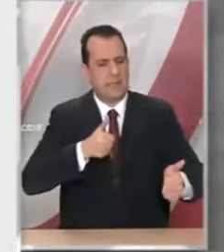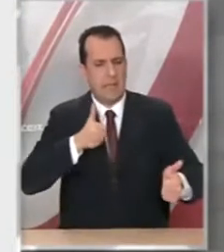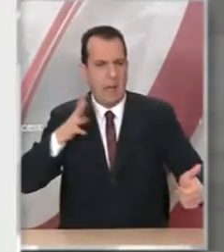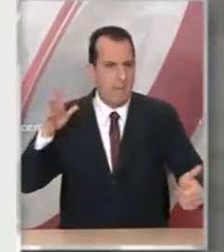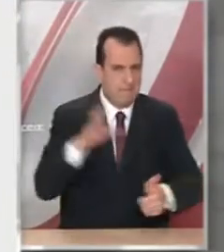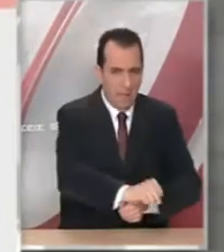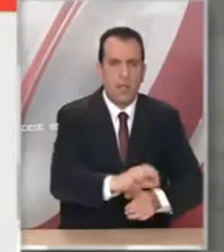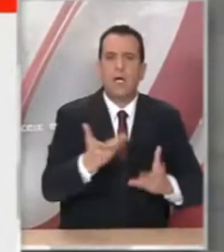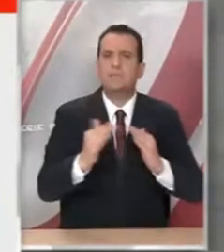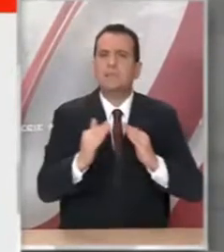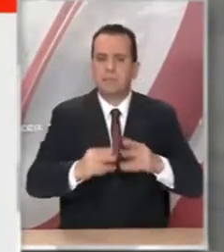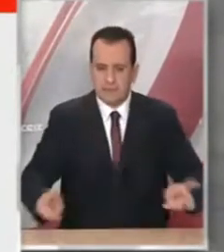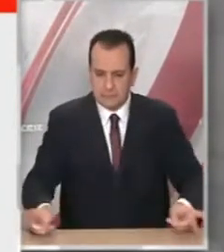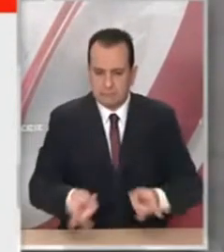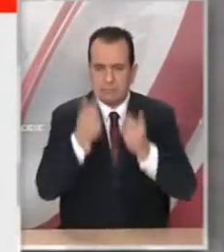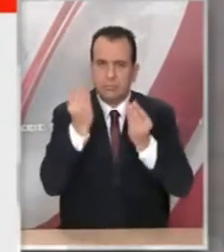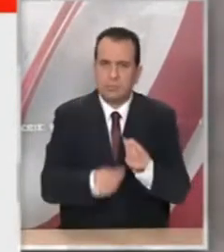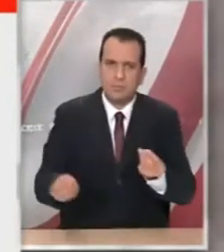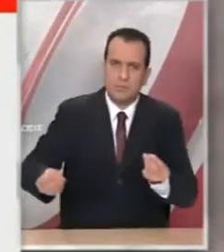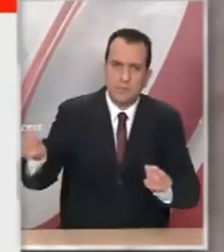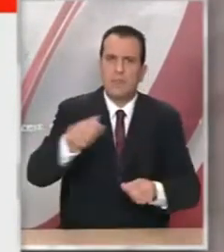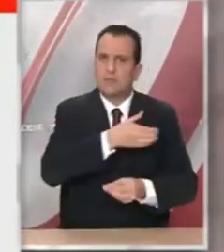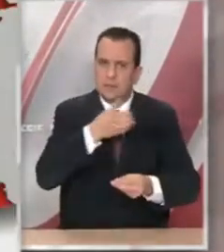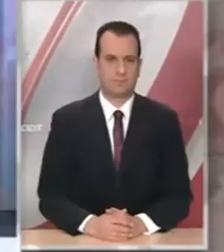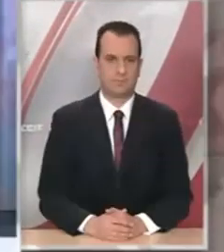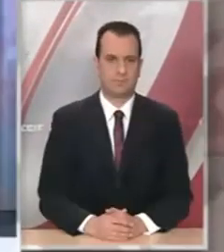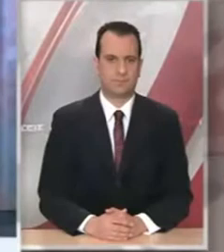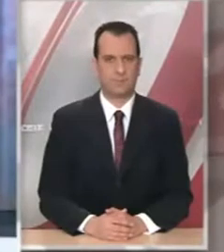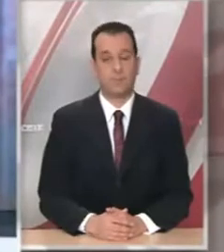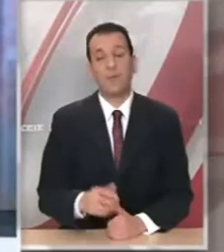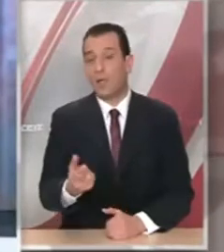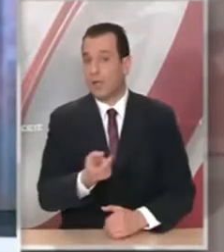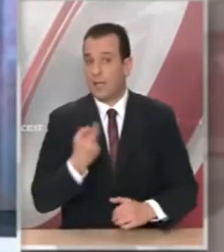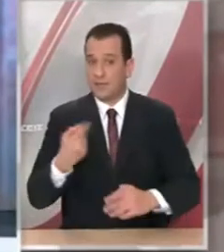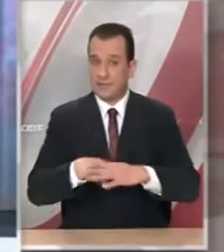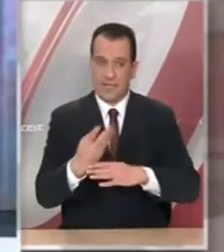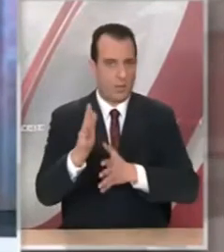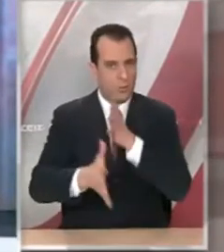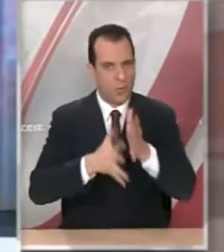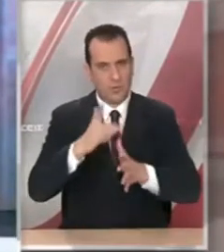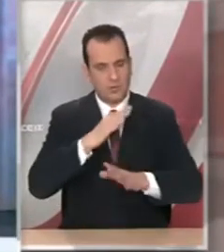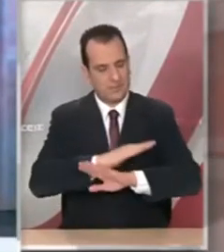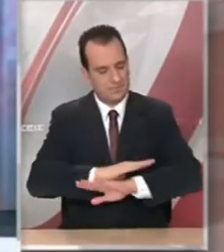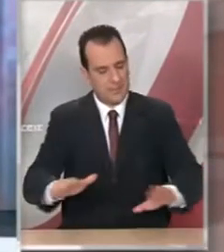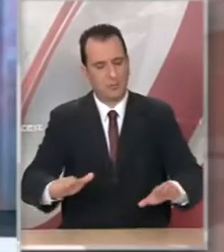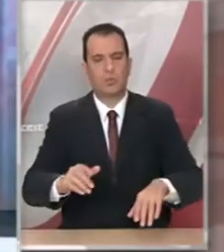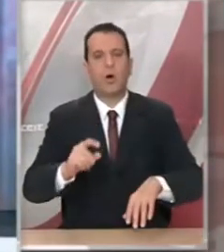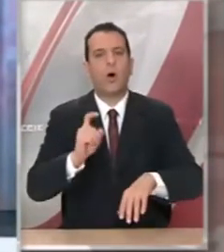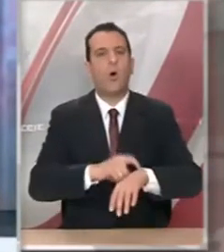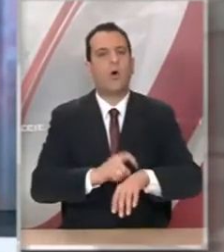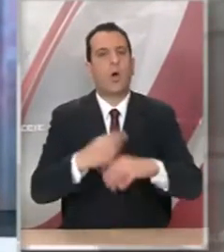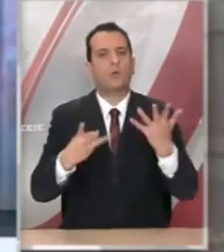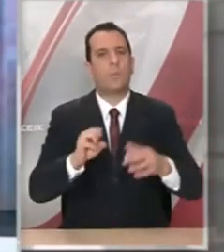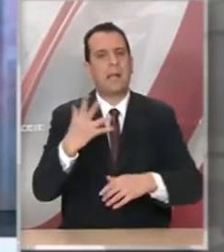στο σπίτι του έβγαλε λαβράκι καθώς βρήκαν και τα κλοπημαία. Εδώ κυρίες και κύριοι ολοκληρώθηκε το απογευματινό δελτίο ειδήσεων του